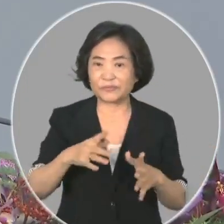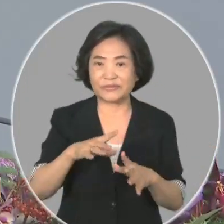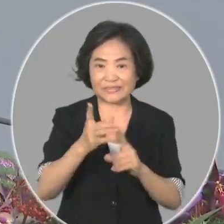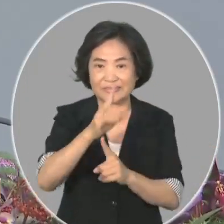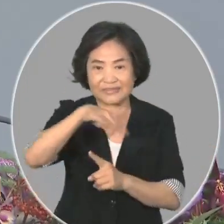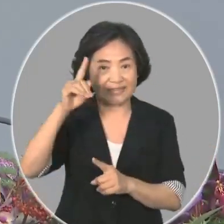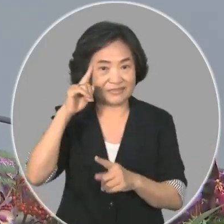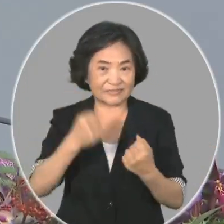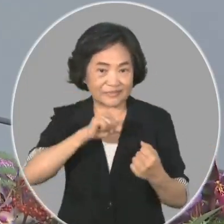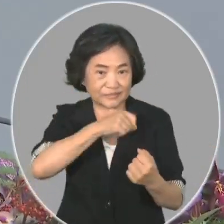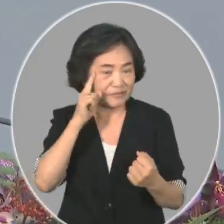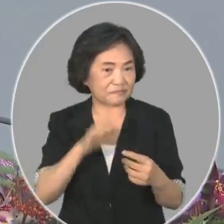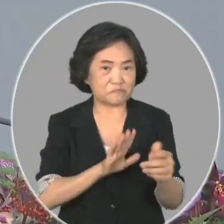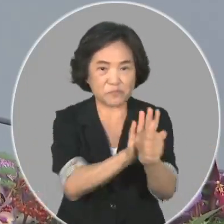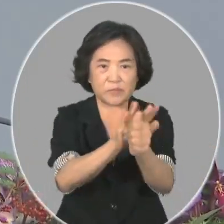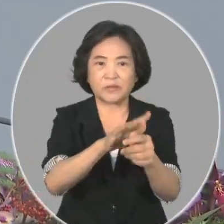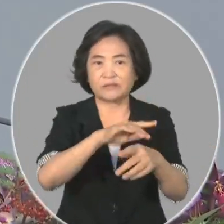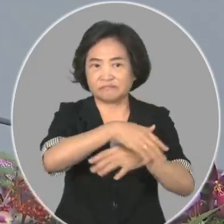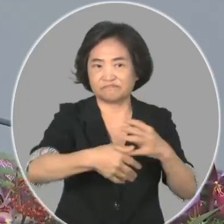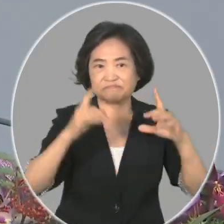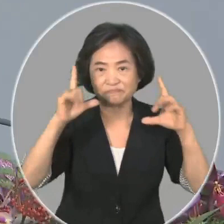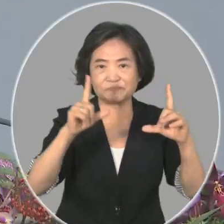位更显重要。